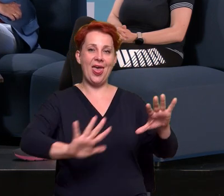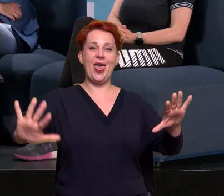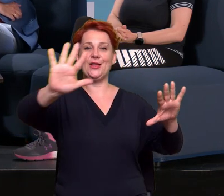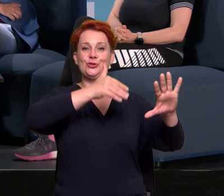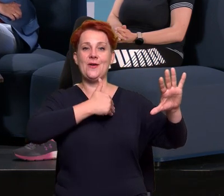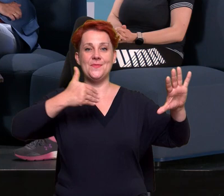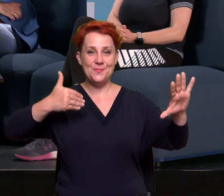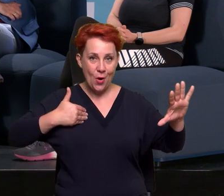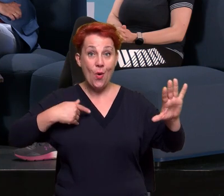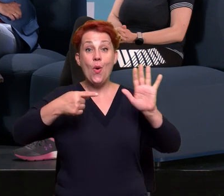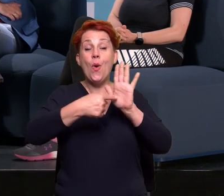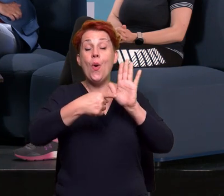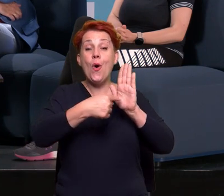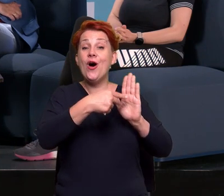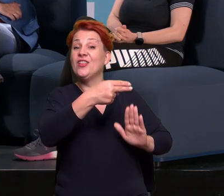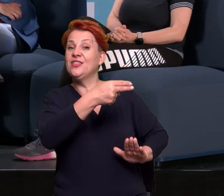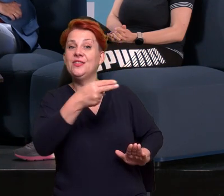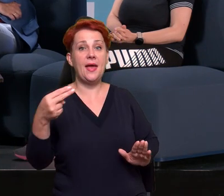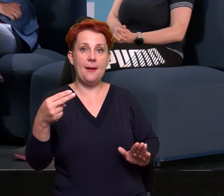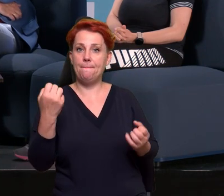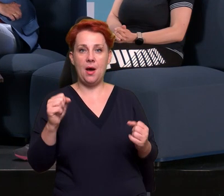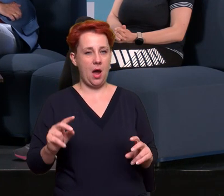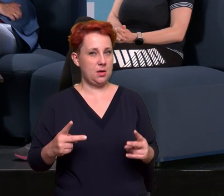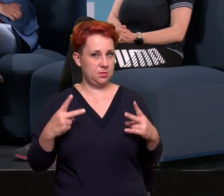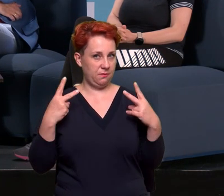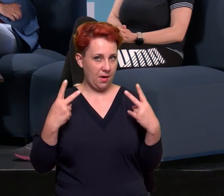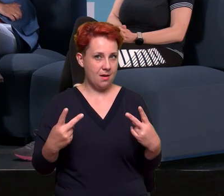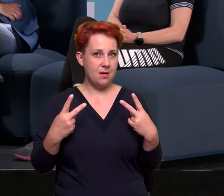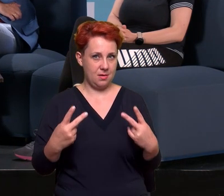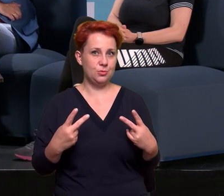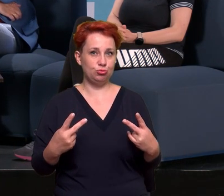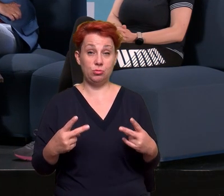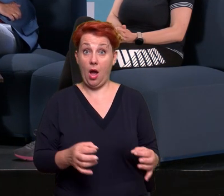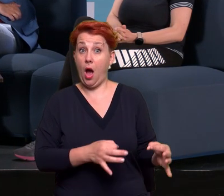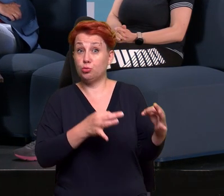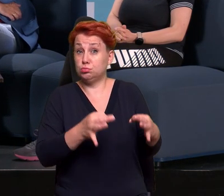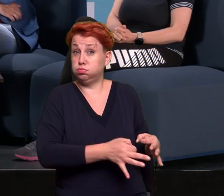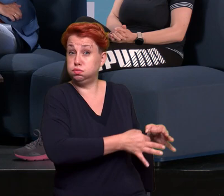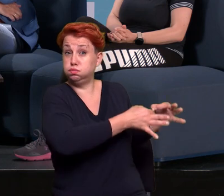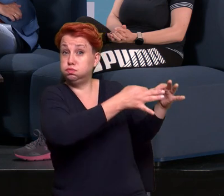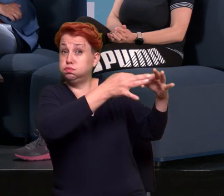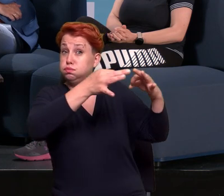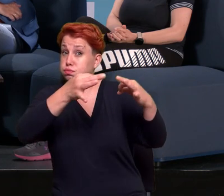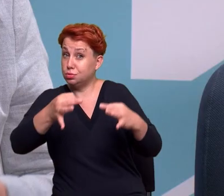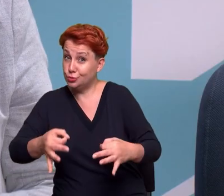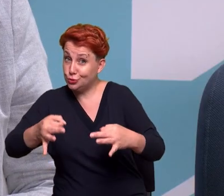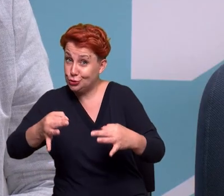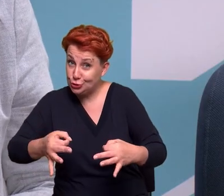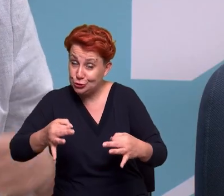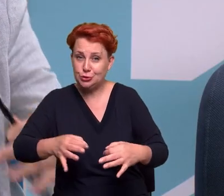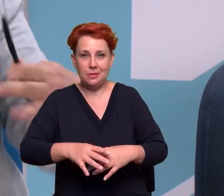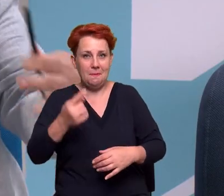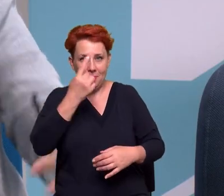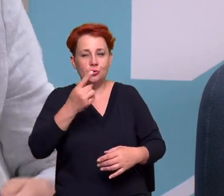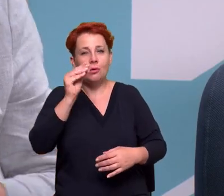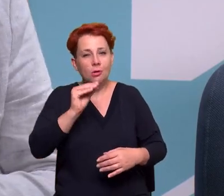Polski jest to temat bardzo ważny i wciąż aktualny. I ciągle jeszcze będziemy się, myślę,